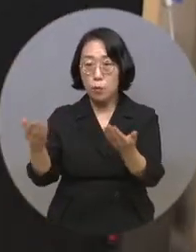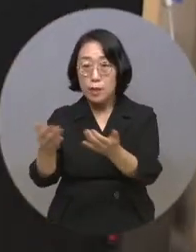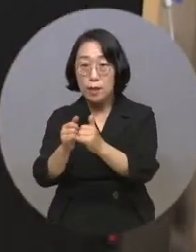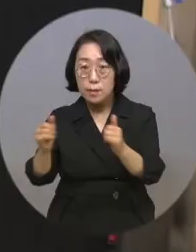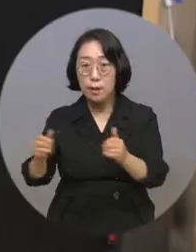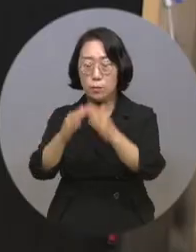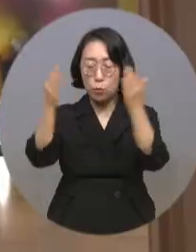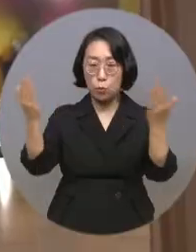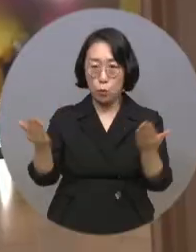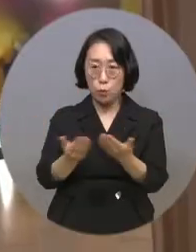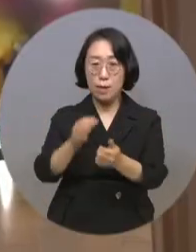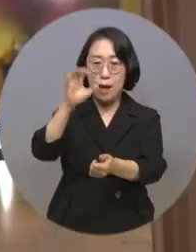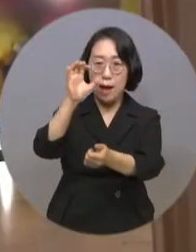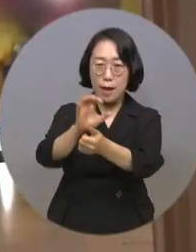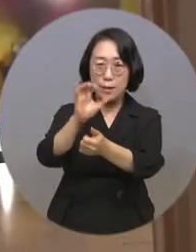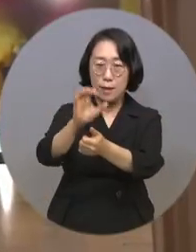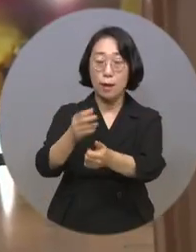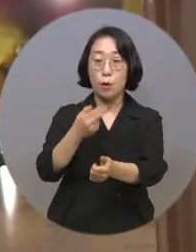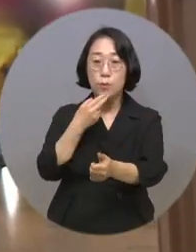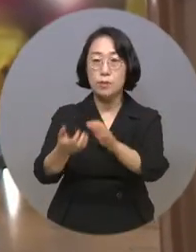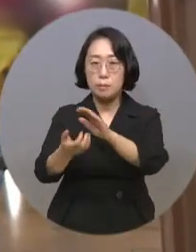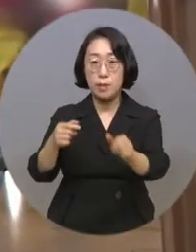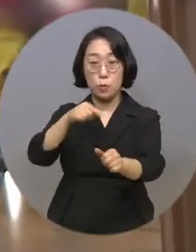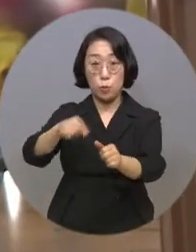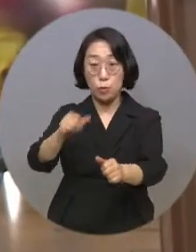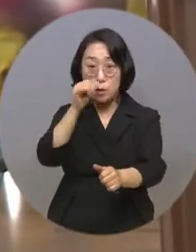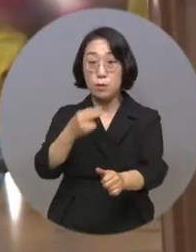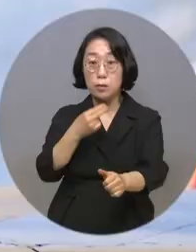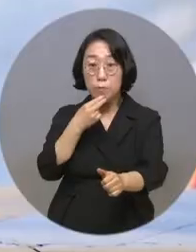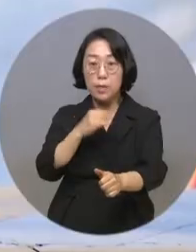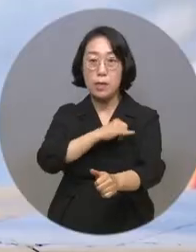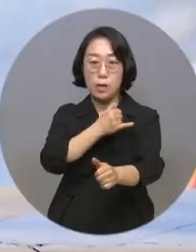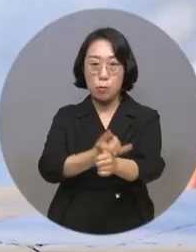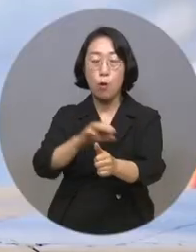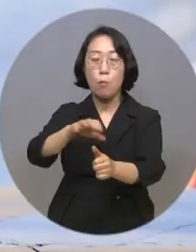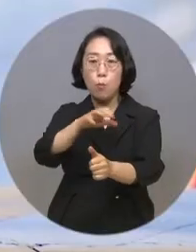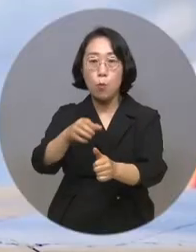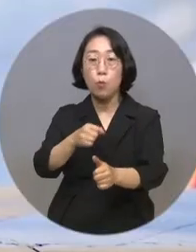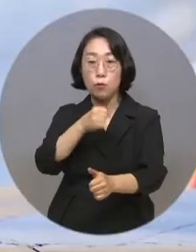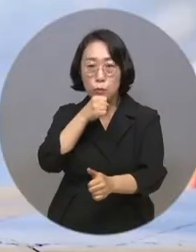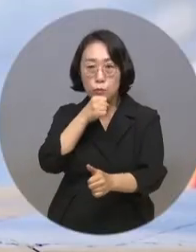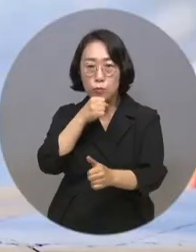예방 교육을 실시했는지를 평가하는 노인 인권 보호 지표도 추가됩니다.